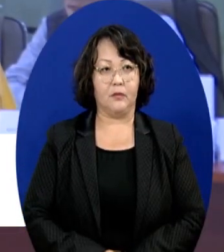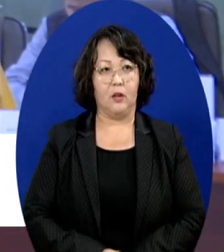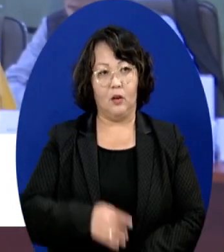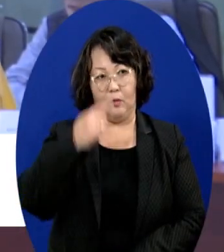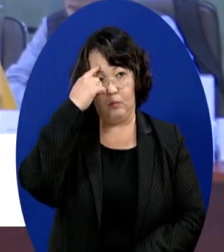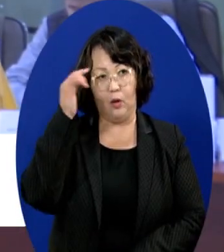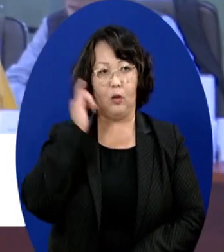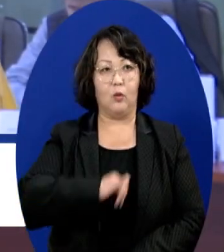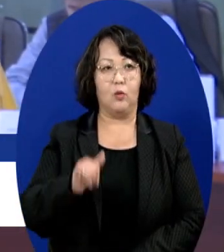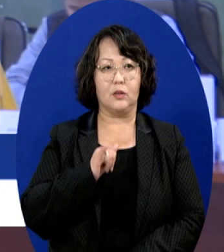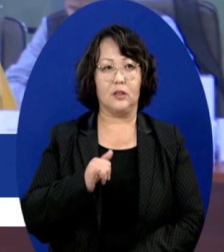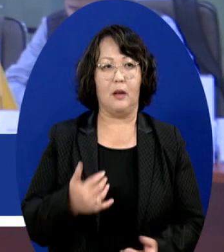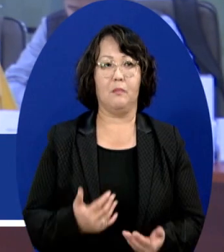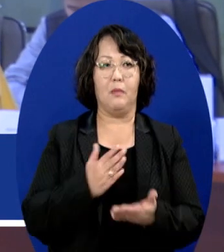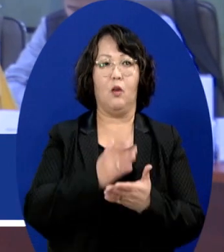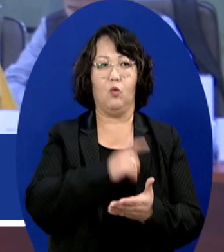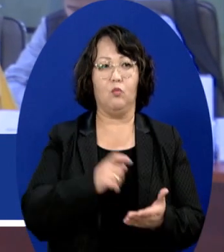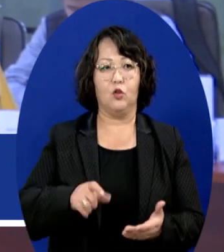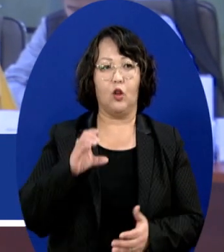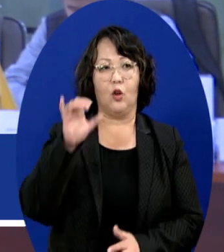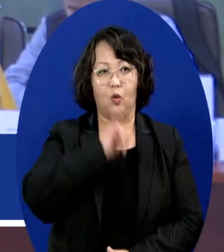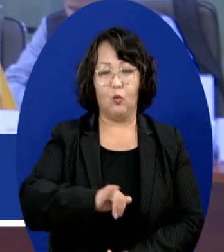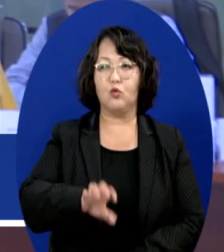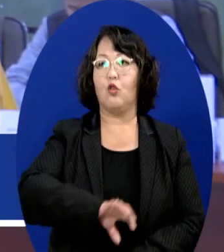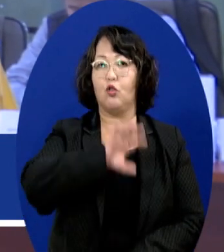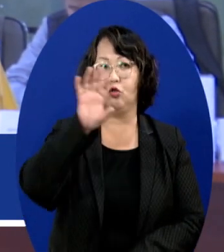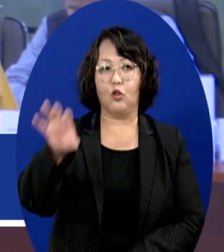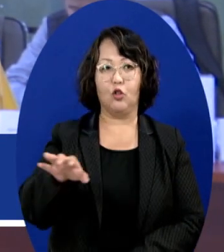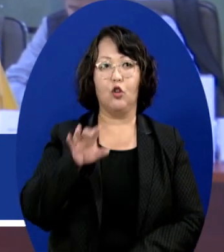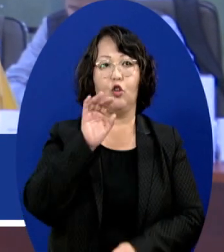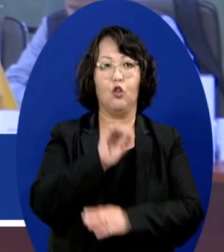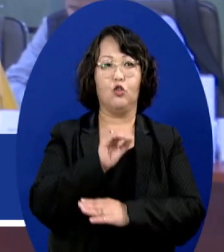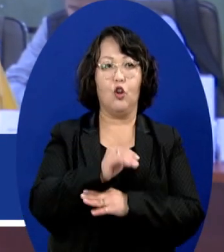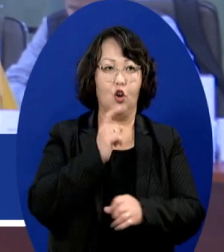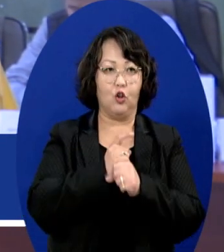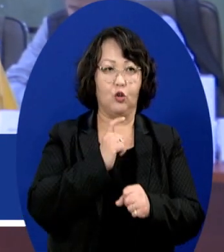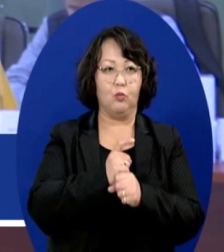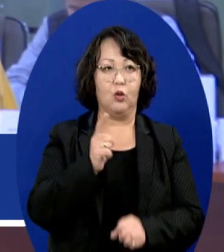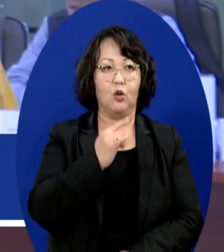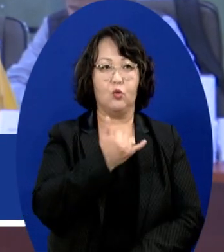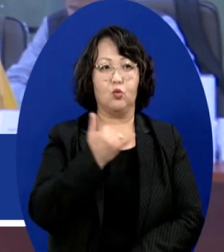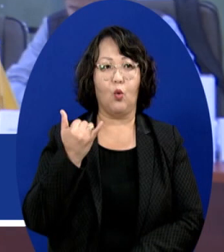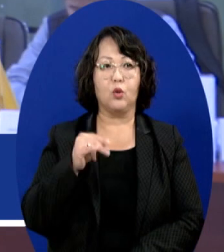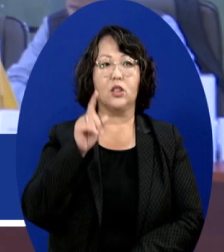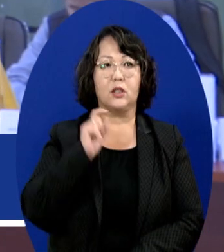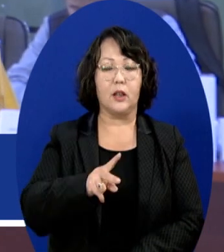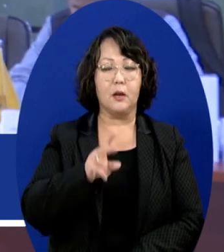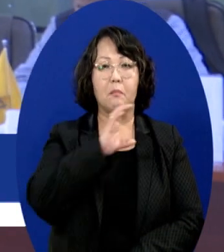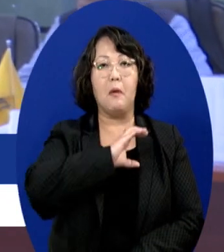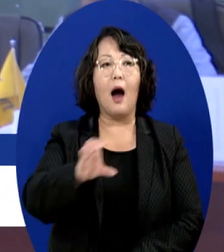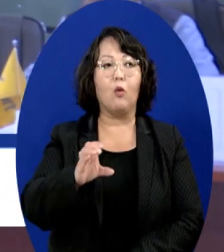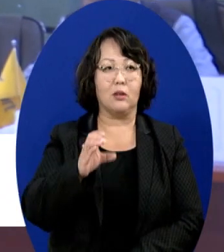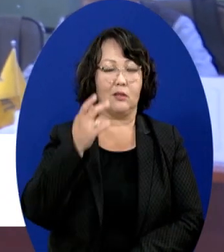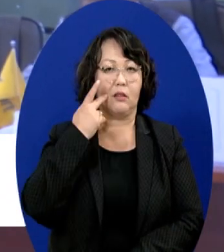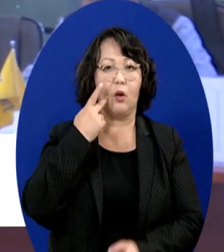Монгол байгаа хүмүүс Солонгос руу очиод бол яг энэ өдрийн хөдөлмөр зуучлалын байгууллагаар маш их үйлчлүүлдэг. Яг тэнд бол